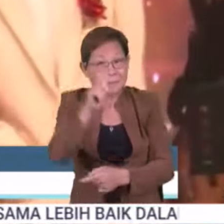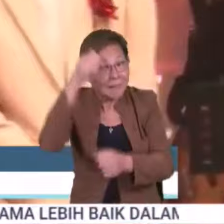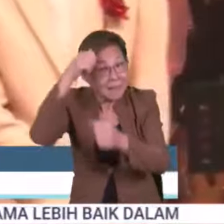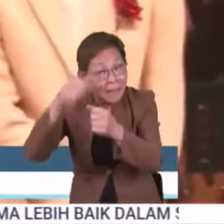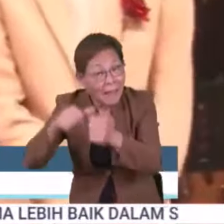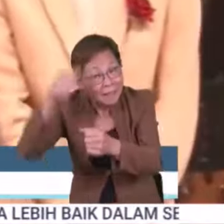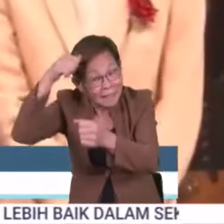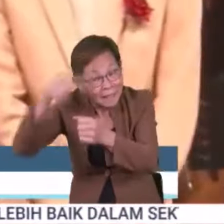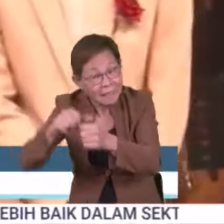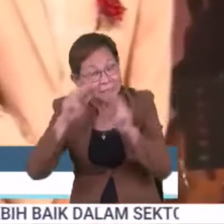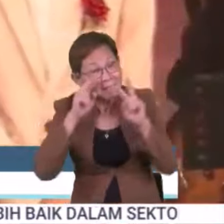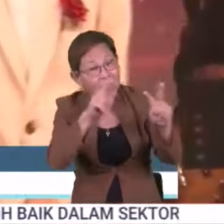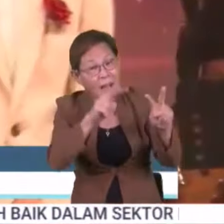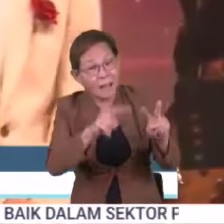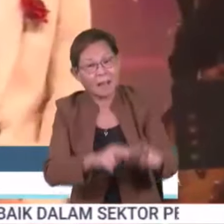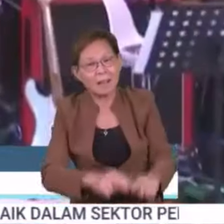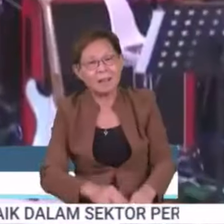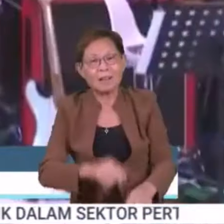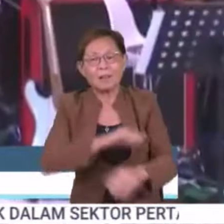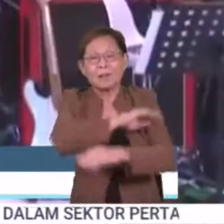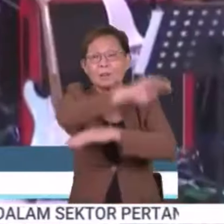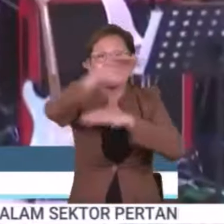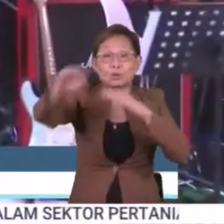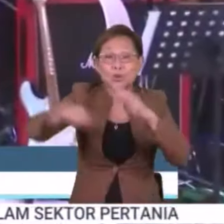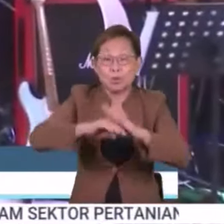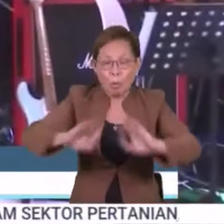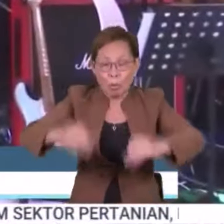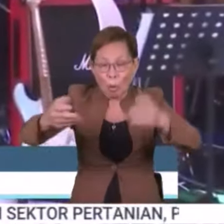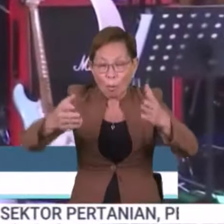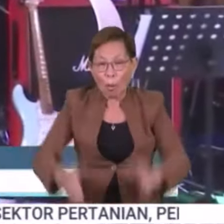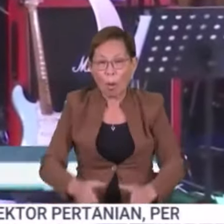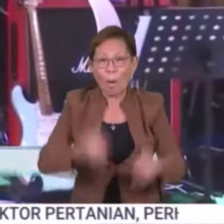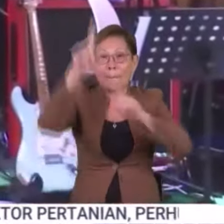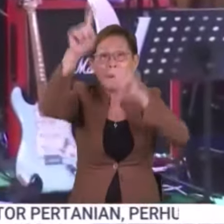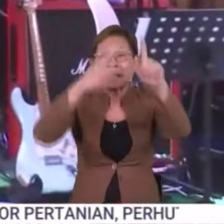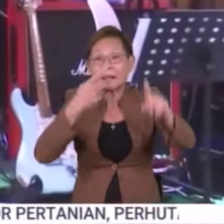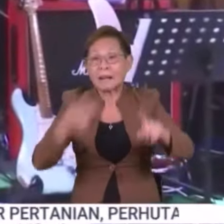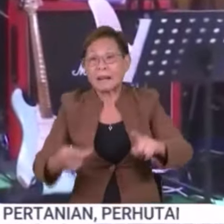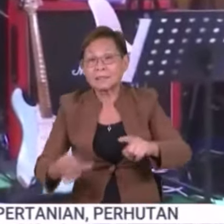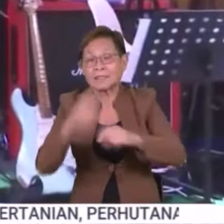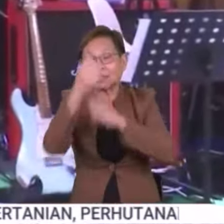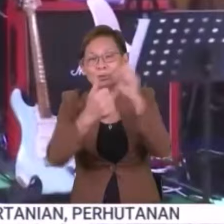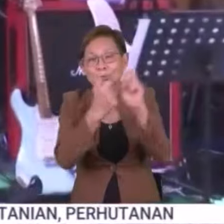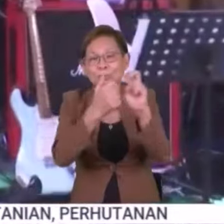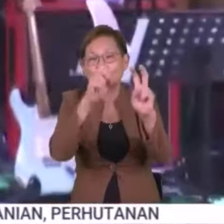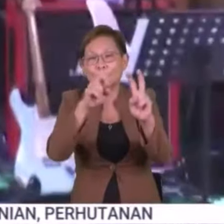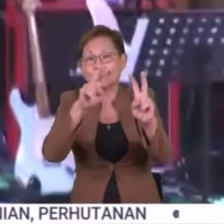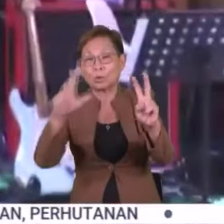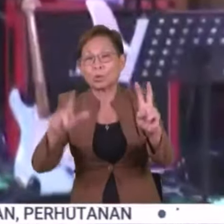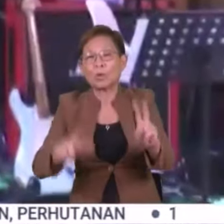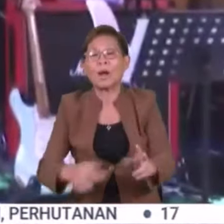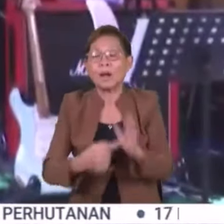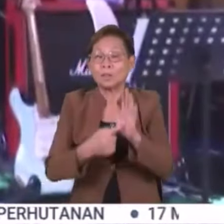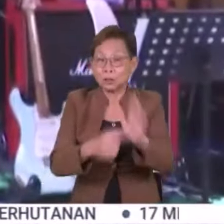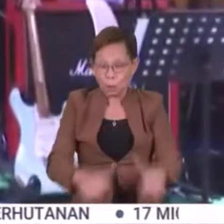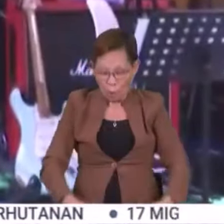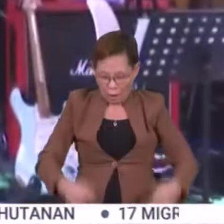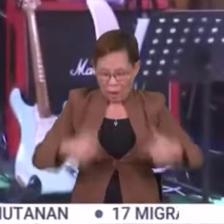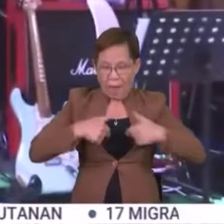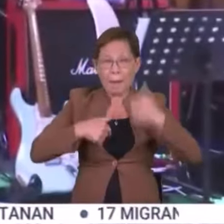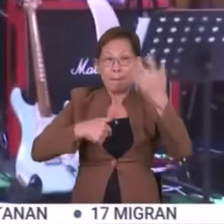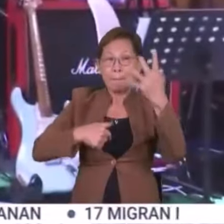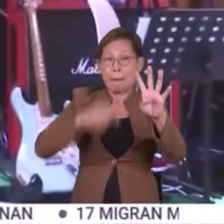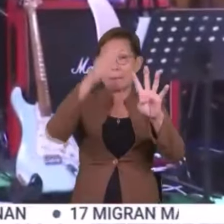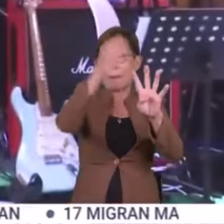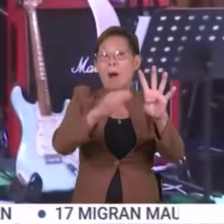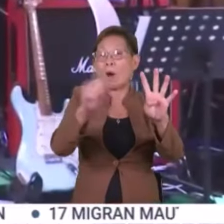kemuncak para finalis ini di kemuncak Bintang klasik 2023 yang akan bersiaran secara langsung pada 14